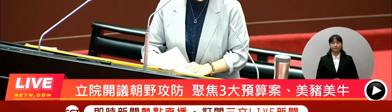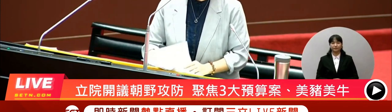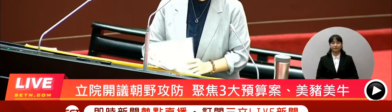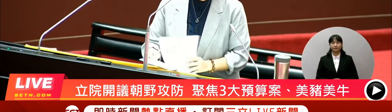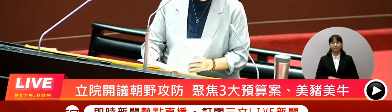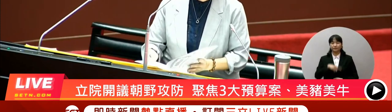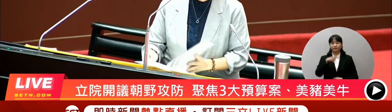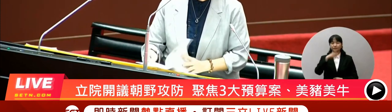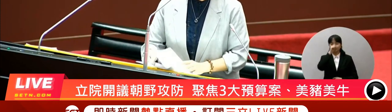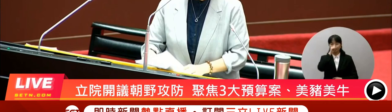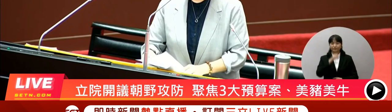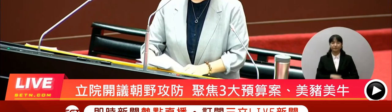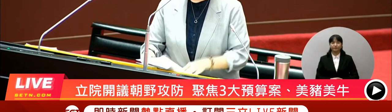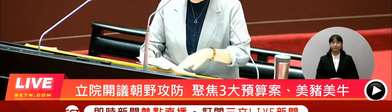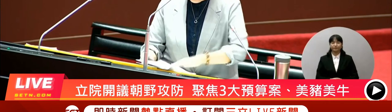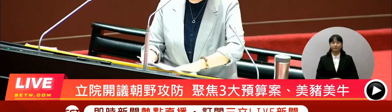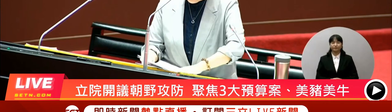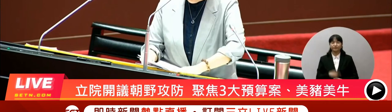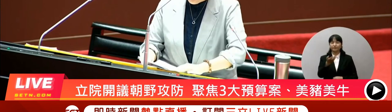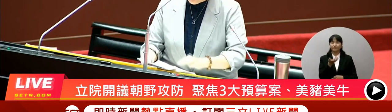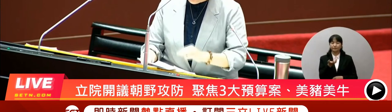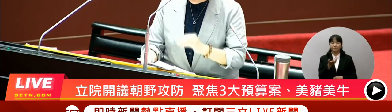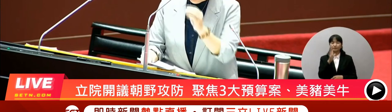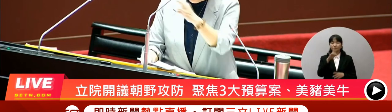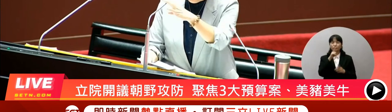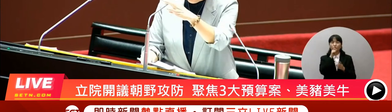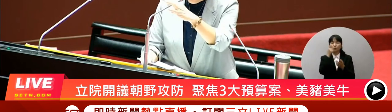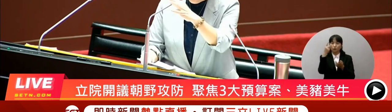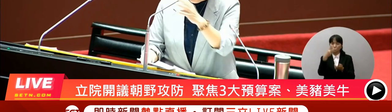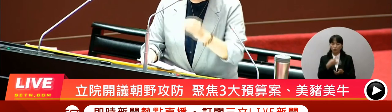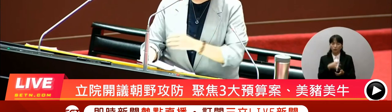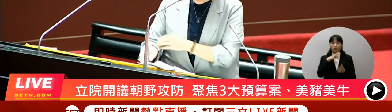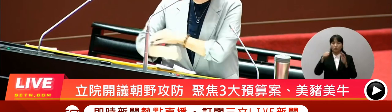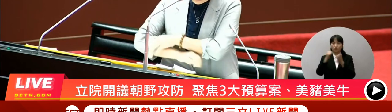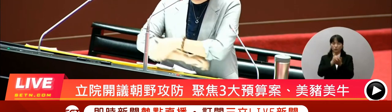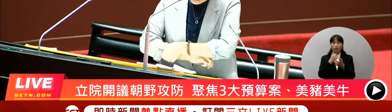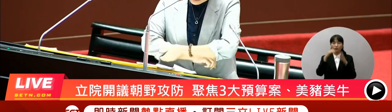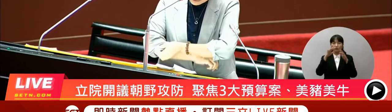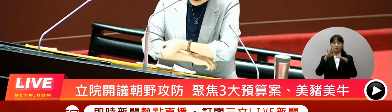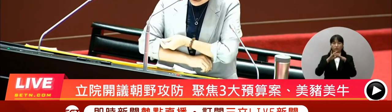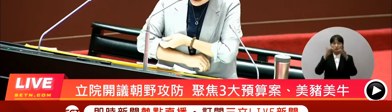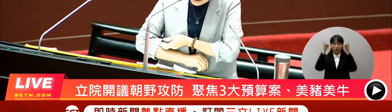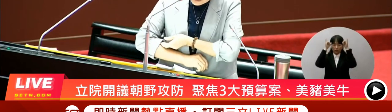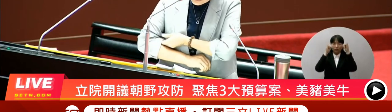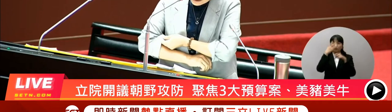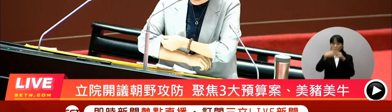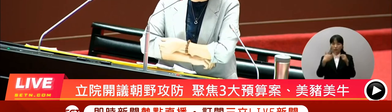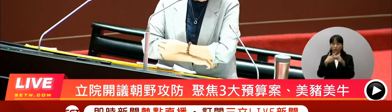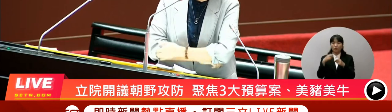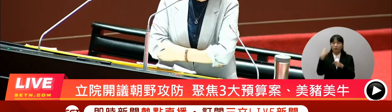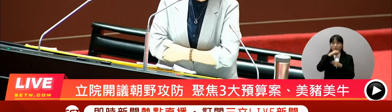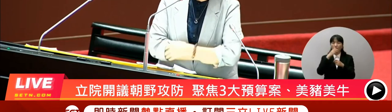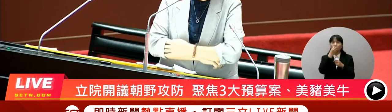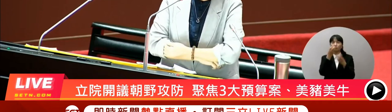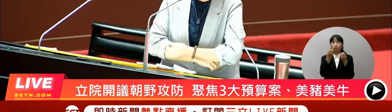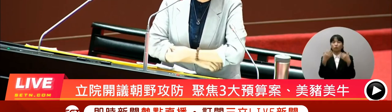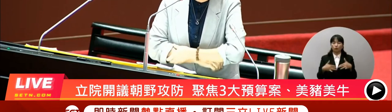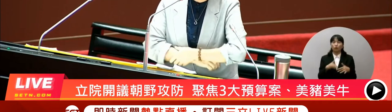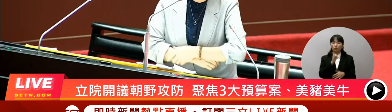院长好。 哎，委员你好。 你头发讲足侪间，迄个进口美牛8年，国人食安都没问